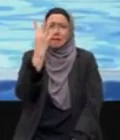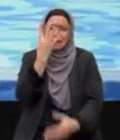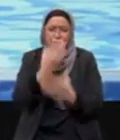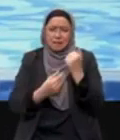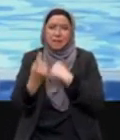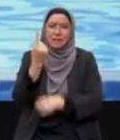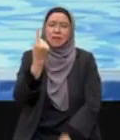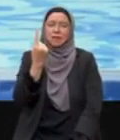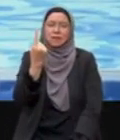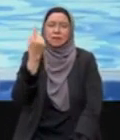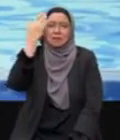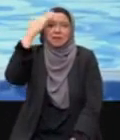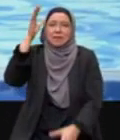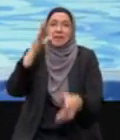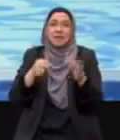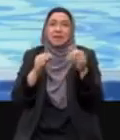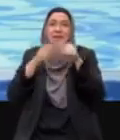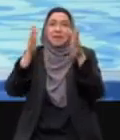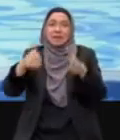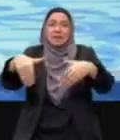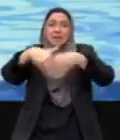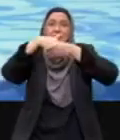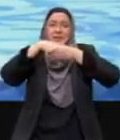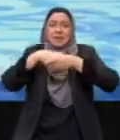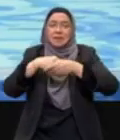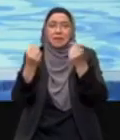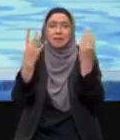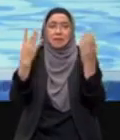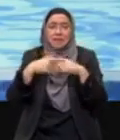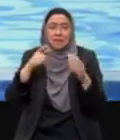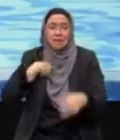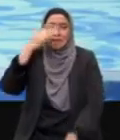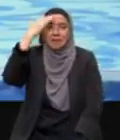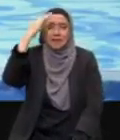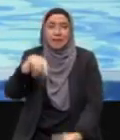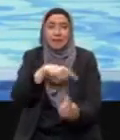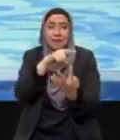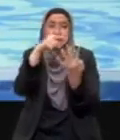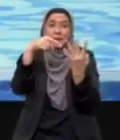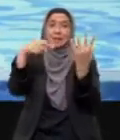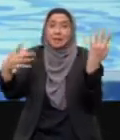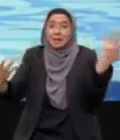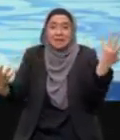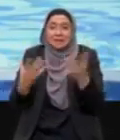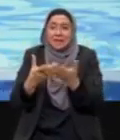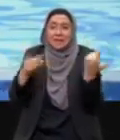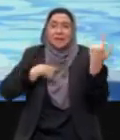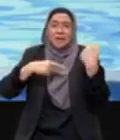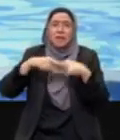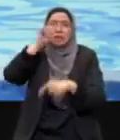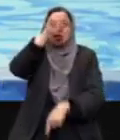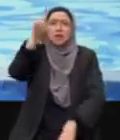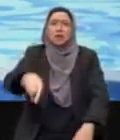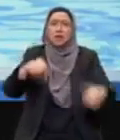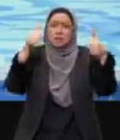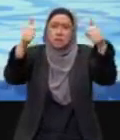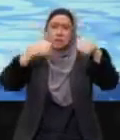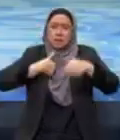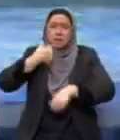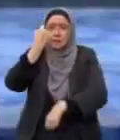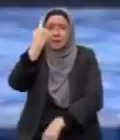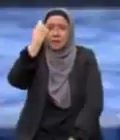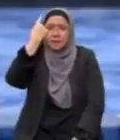empat kebiasaan dia empat sekali satu kalau soalan di depan tu saya fahamlah tapi tak apa sebenarnya Puan yang